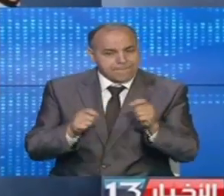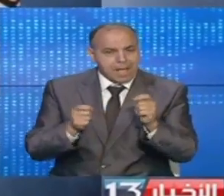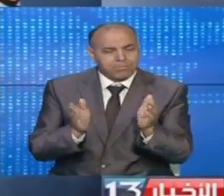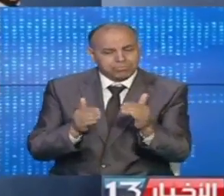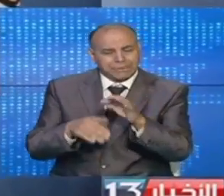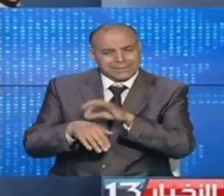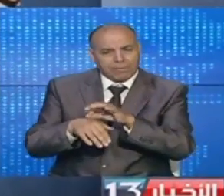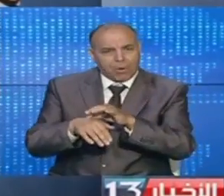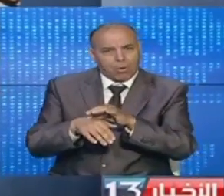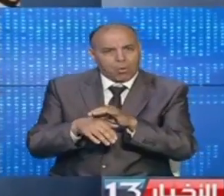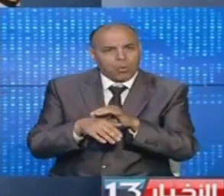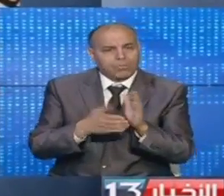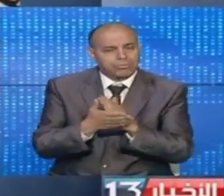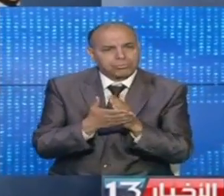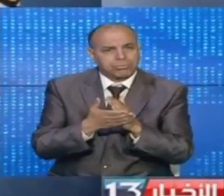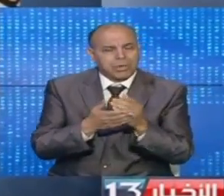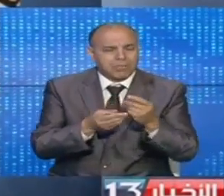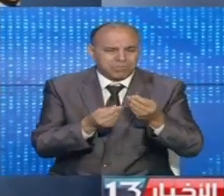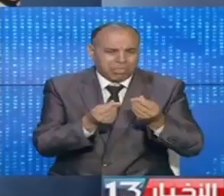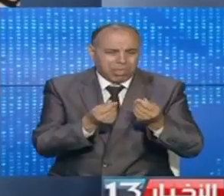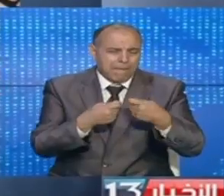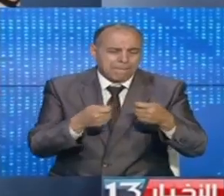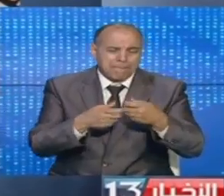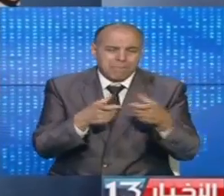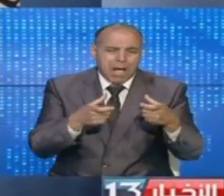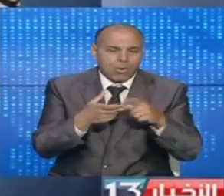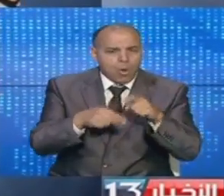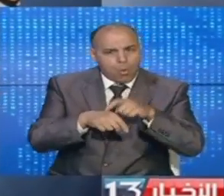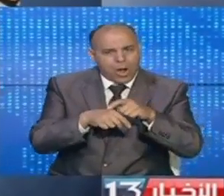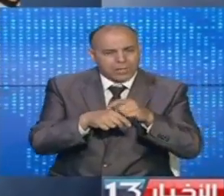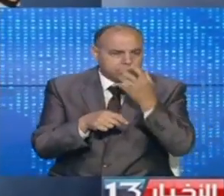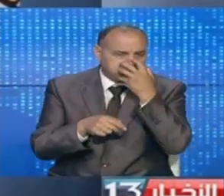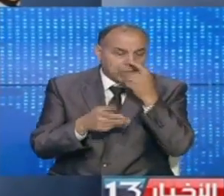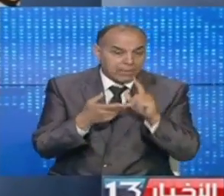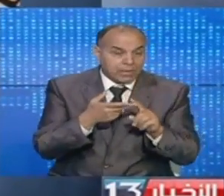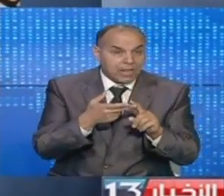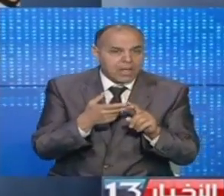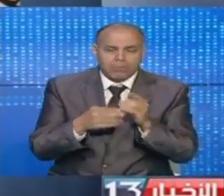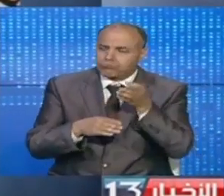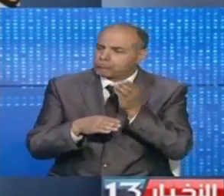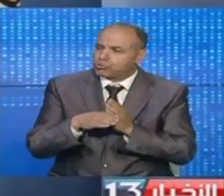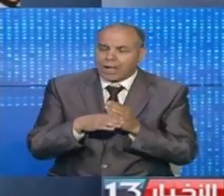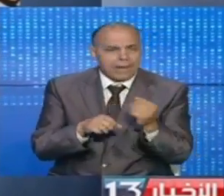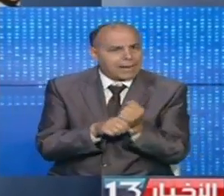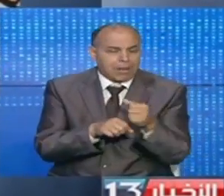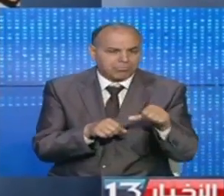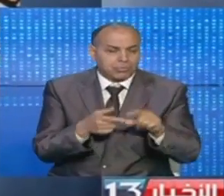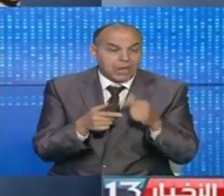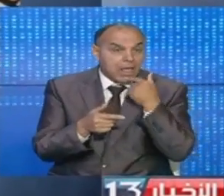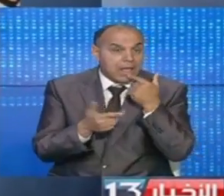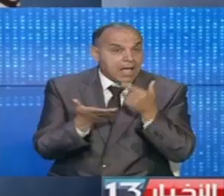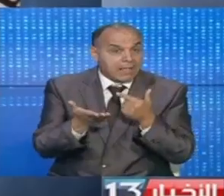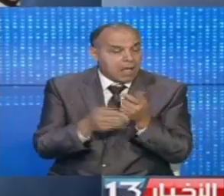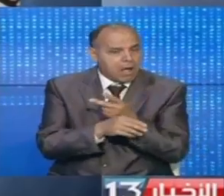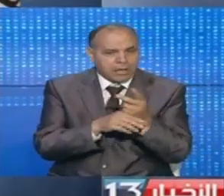آلات طبية معدة لضخ السوائل والأدوية أثناء فترة الإنعاش غير مؤهلة للاستعمال